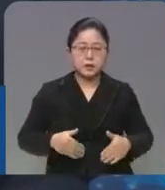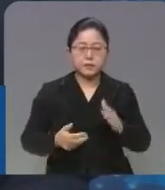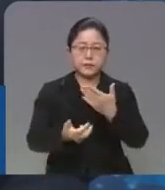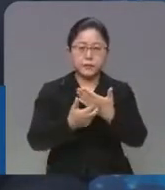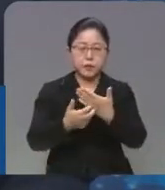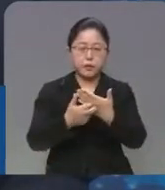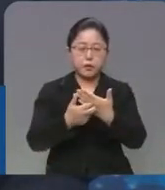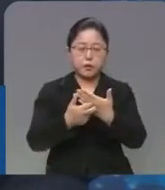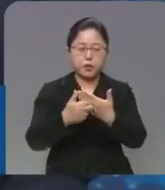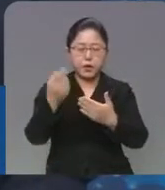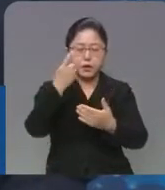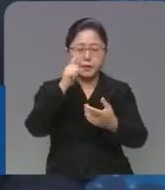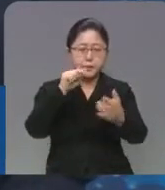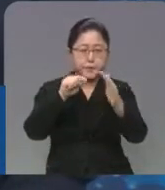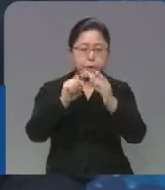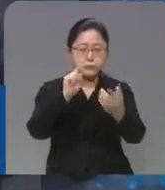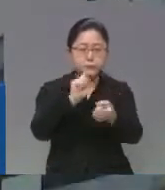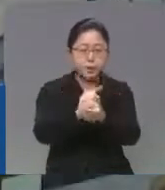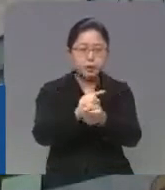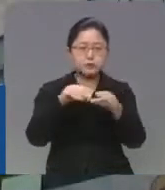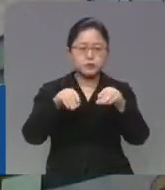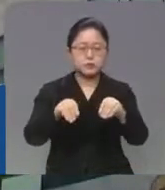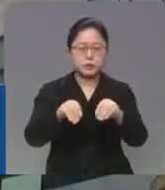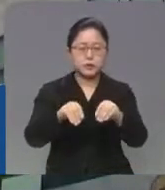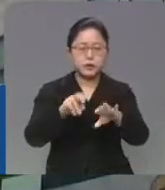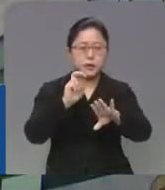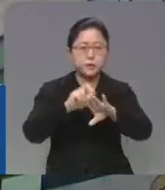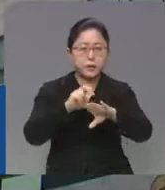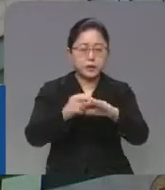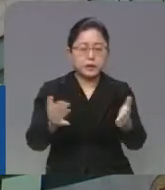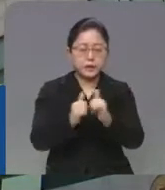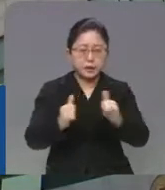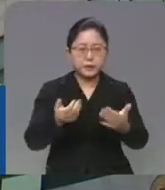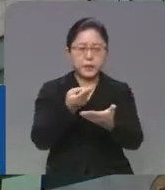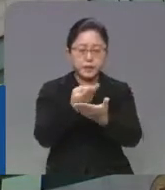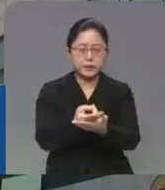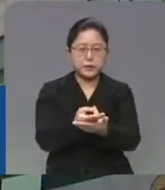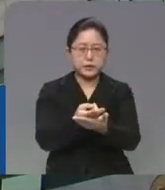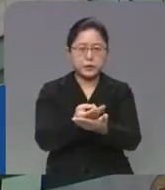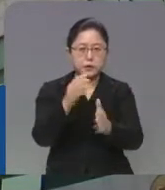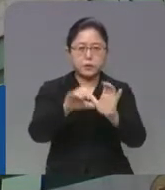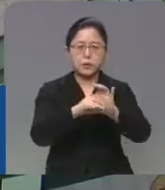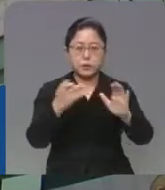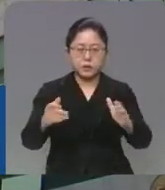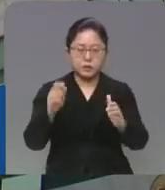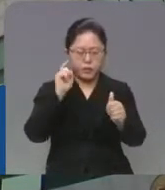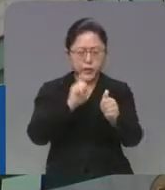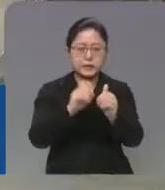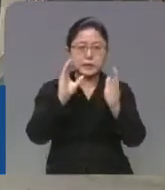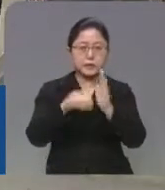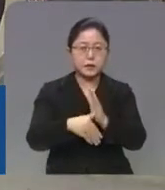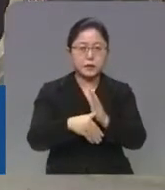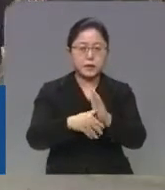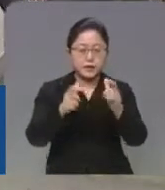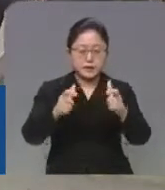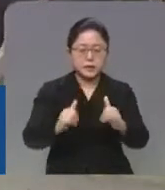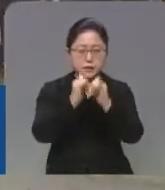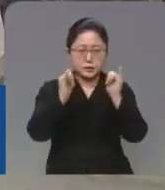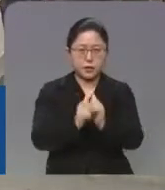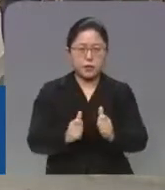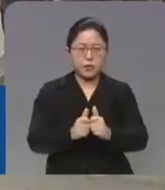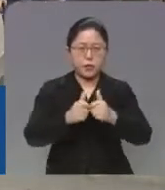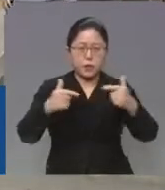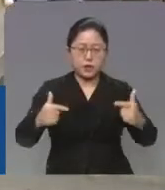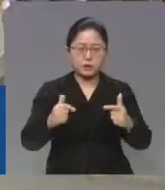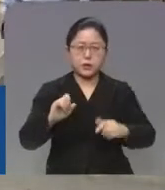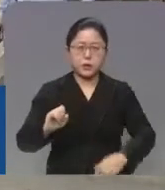의료기관의 면회를 제한하기로 했습니다. 전라남도는 의료기관 직원이나 입원 환자가 코로나19로 확진될 경우 지역사회 확산 통로가